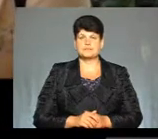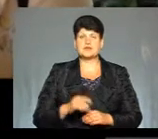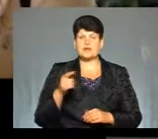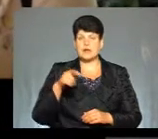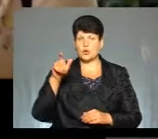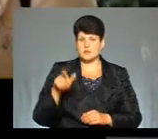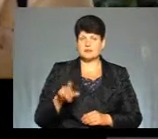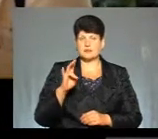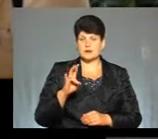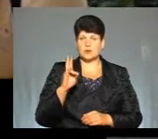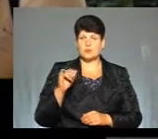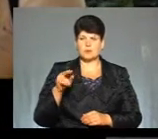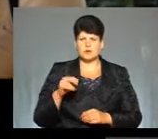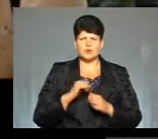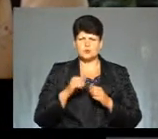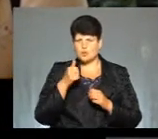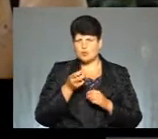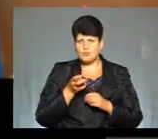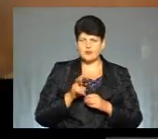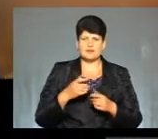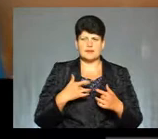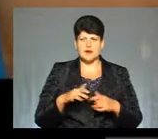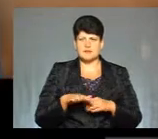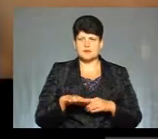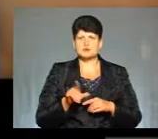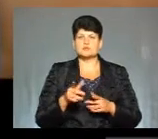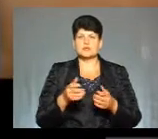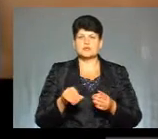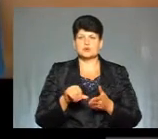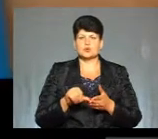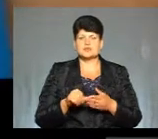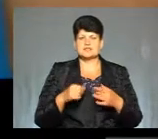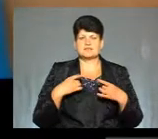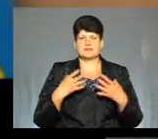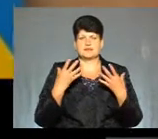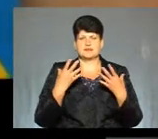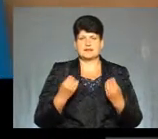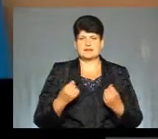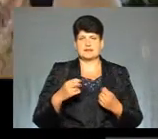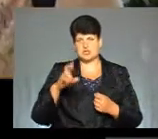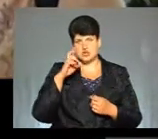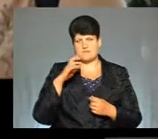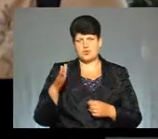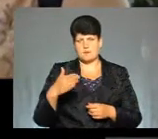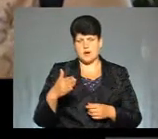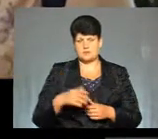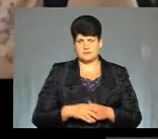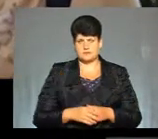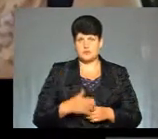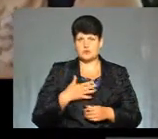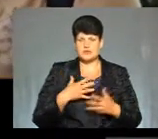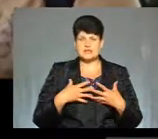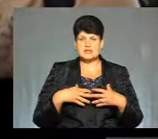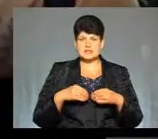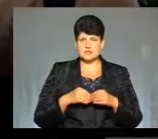Тернополянка Надія Купина щороку приходить на театральний майдан, щоб взяти участь у святі Дня державного прапора. У моїй сім'ї чоловік